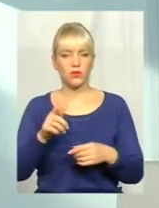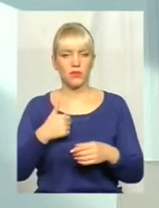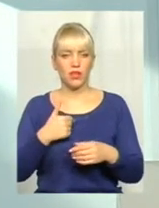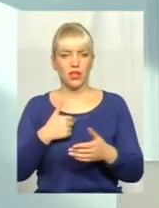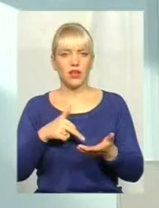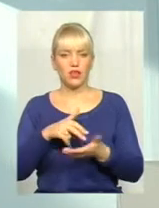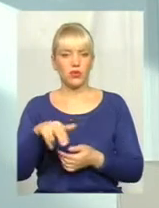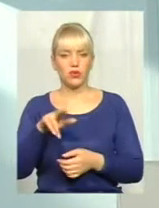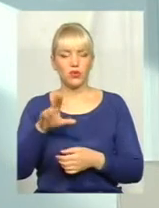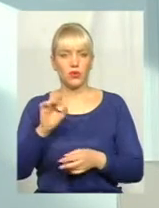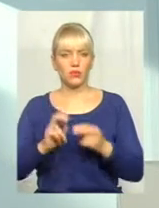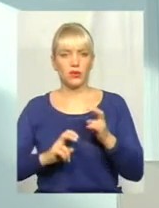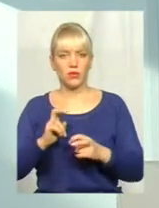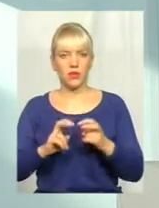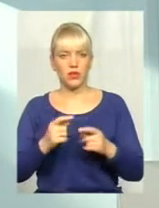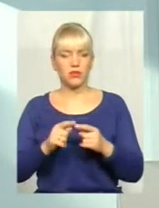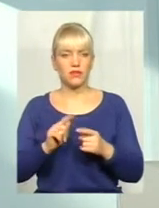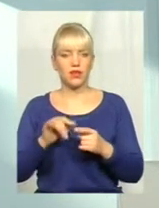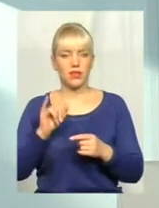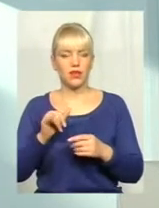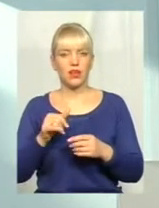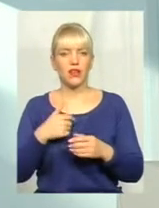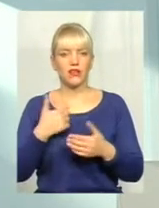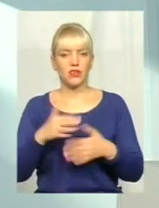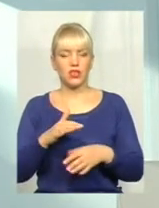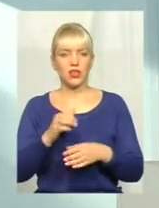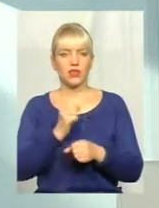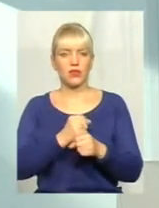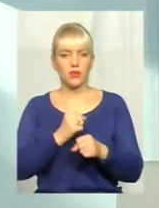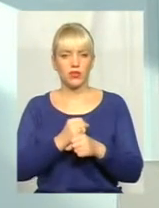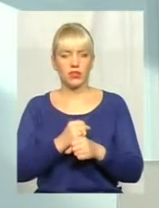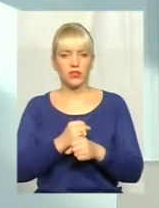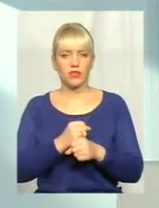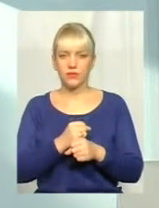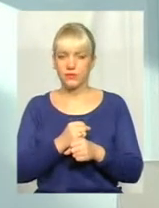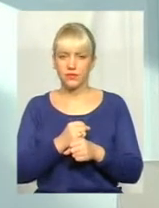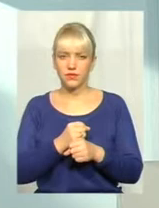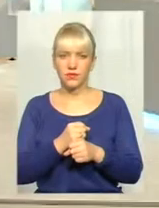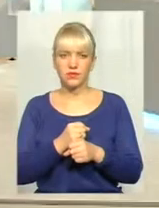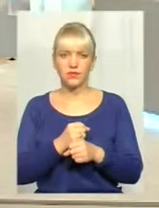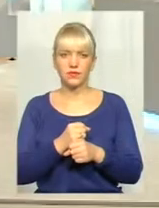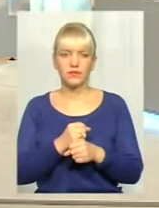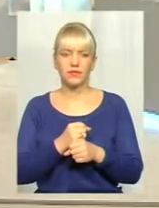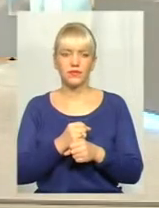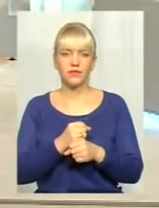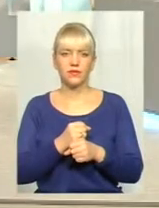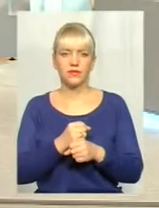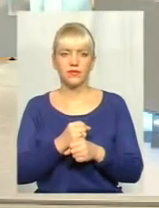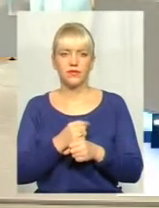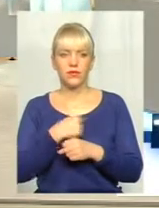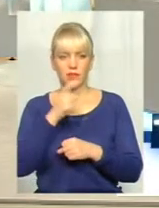до підприємства, таку віна, що дає роботу, а потім, щоб ще його за груди брати, що ще щось мені дала якісь пільги.